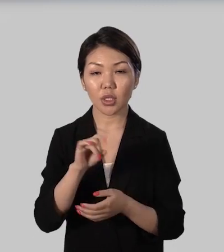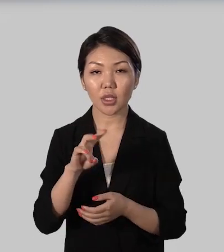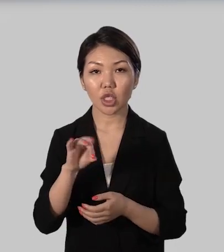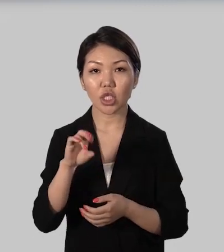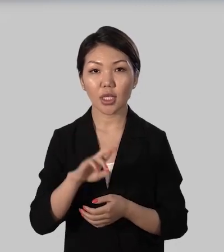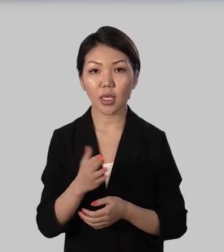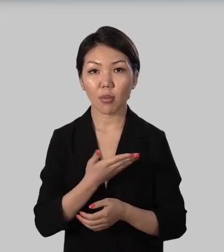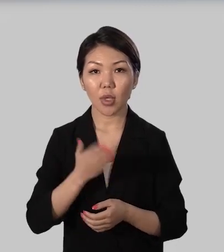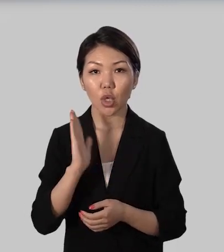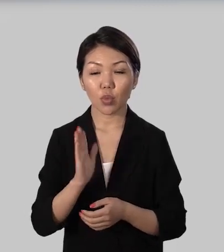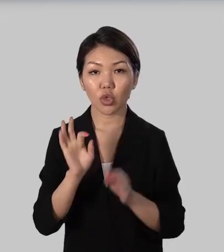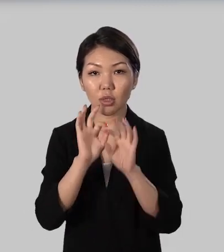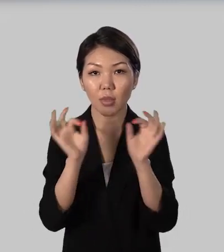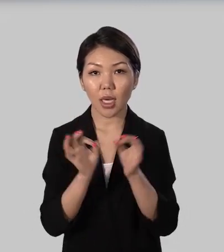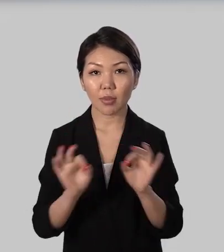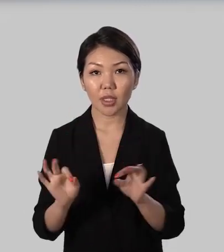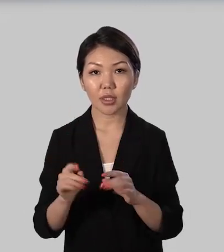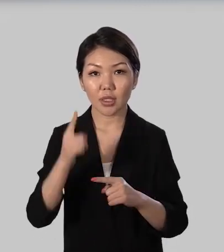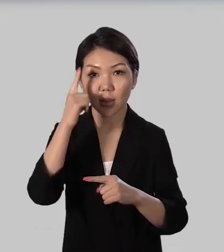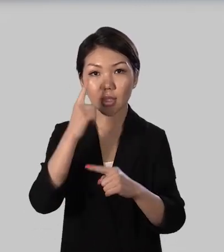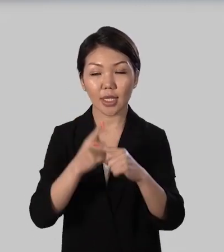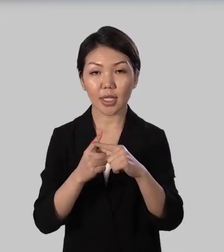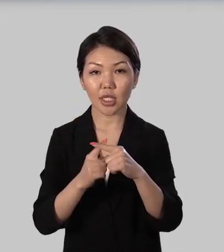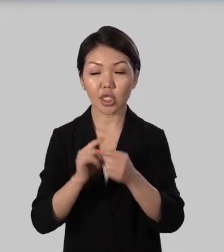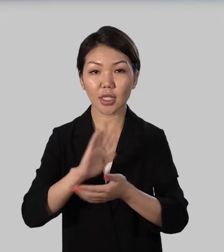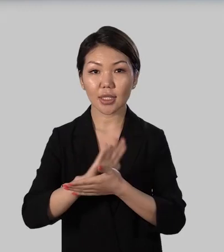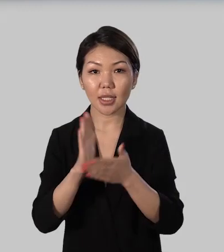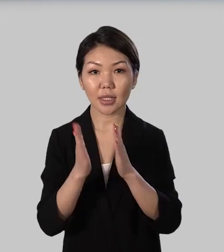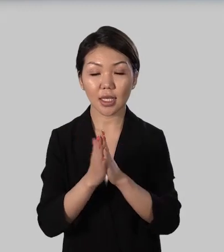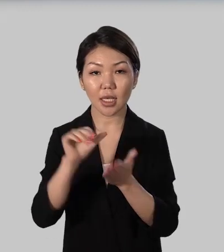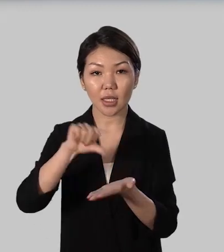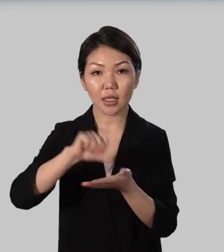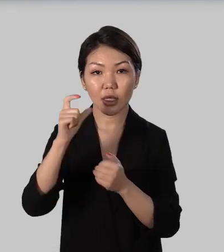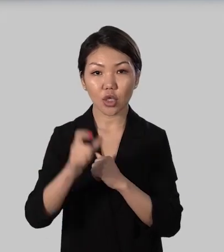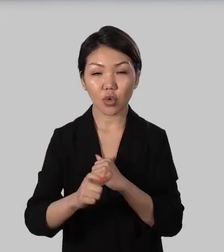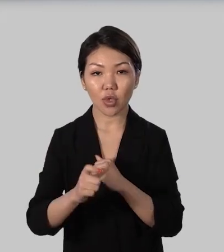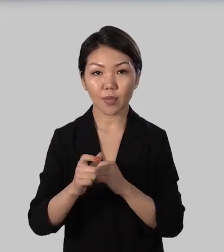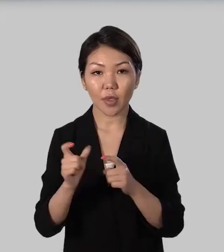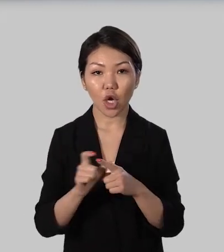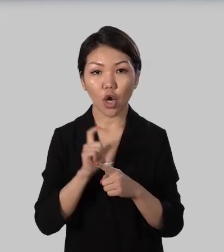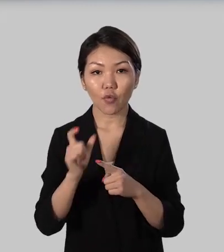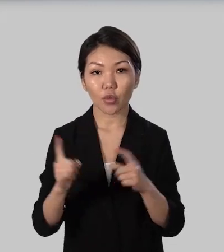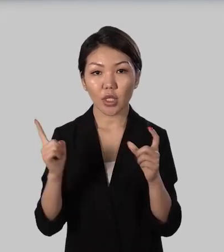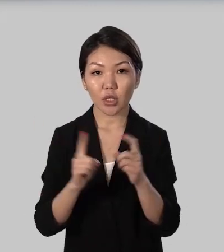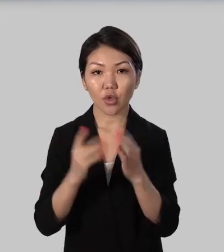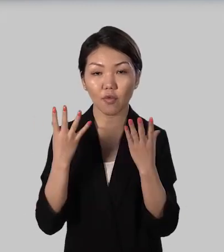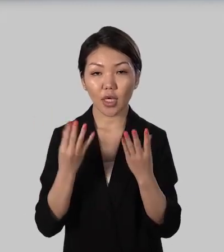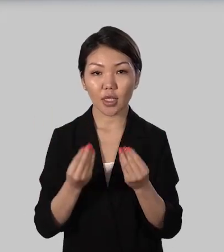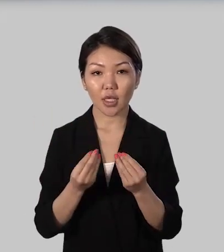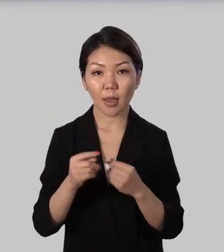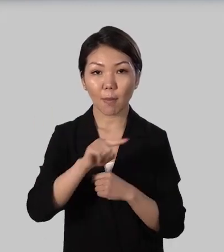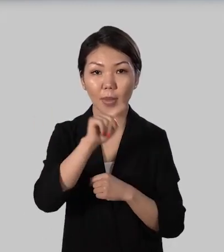описывать психологическое состояние героя в рубрике слово дня прилагательное